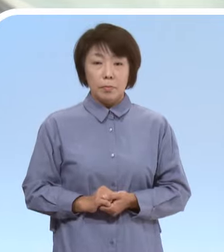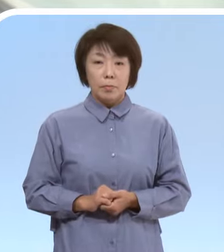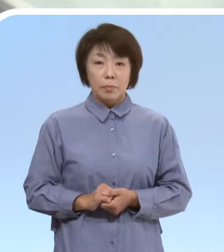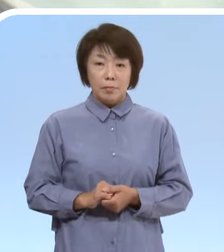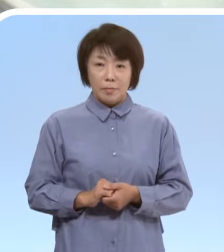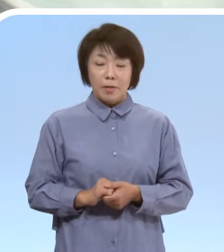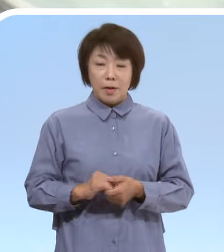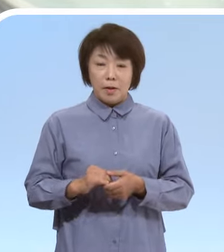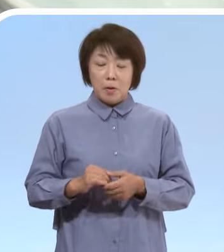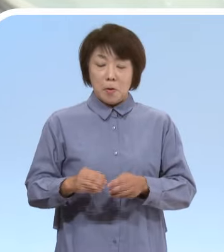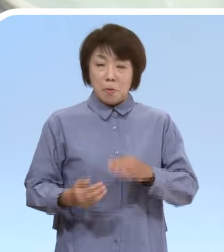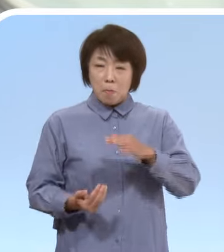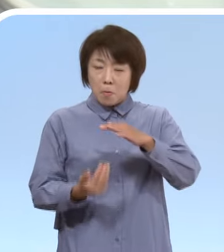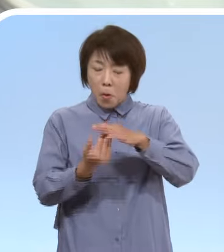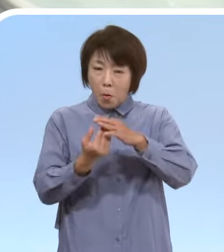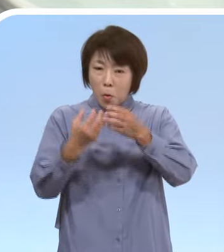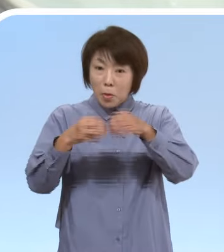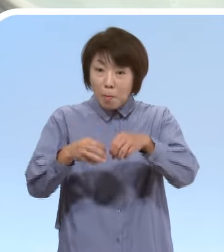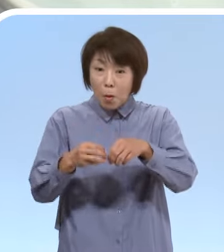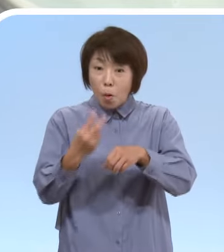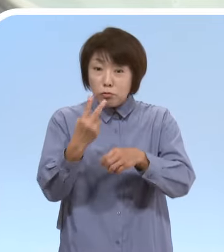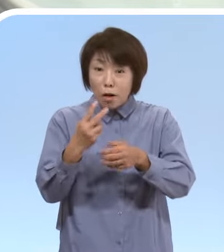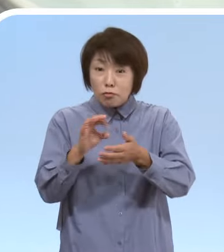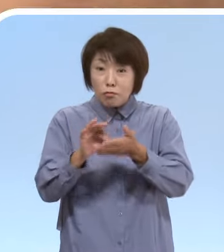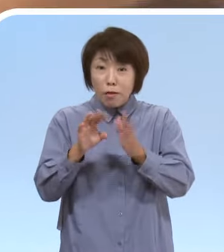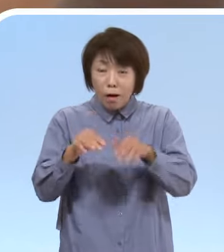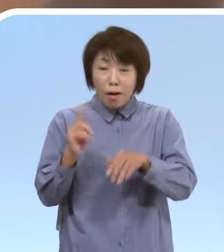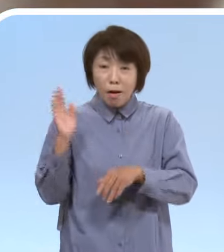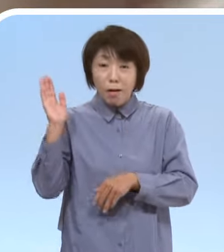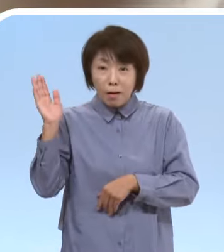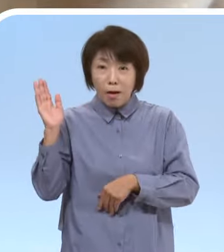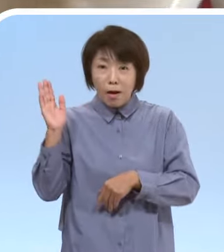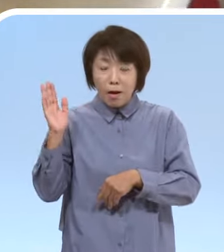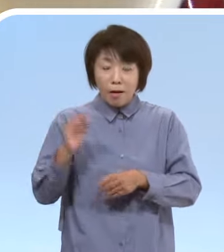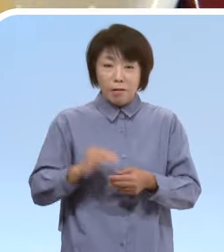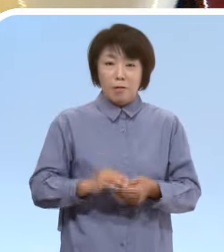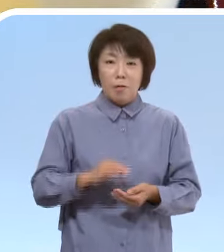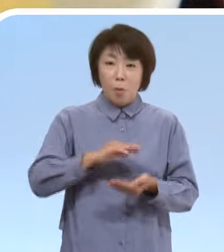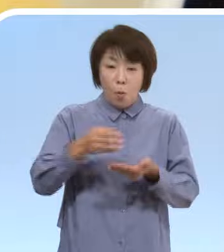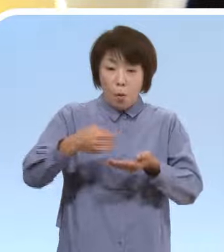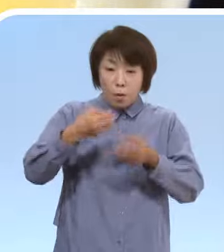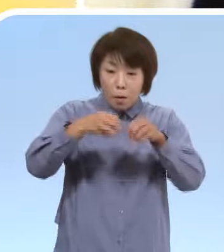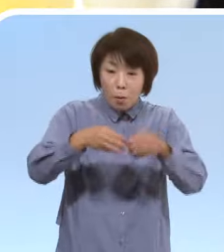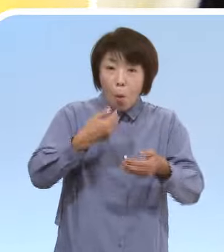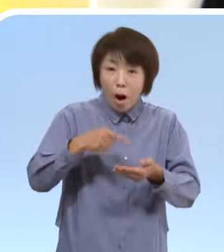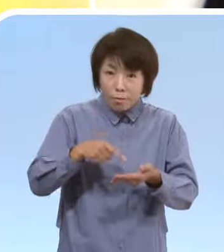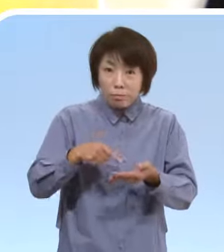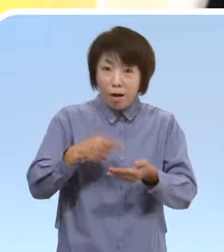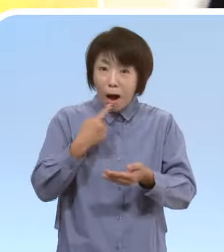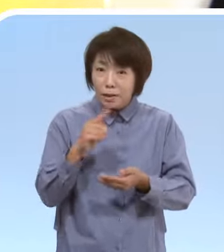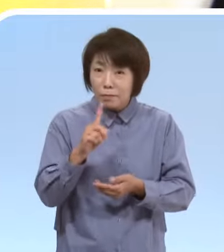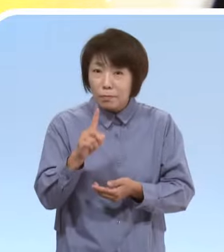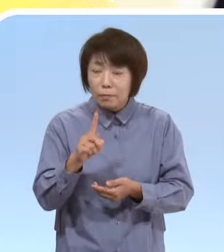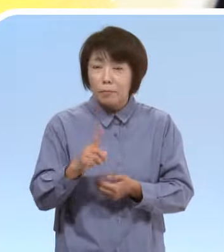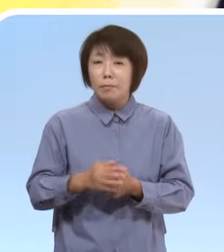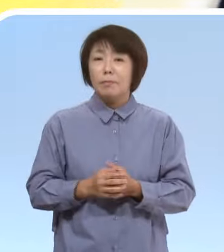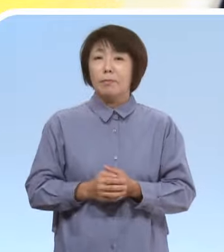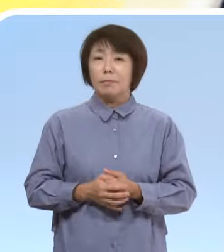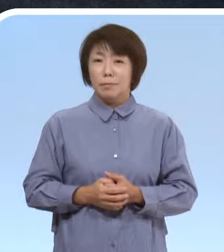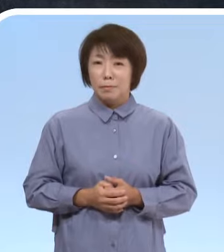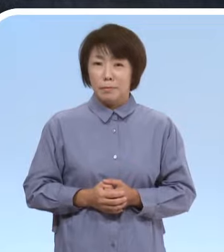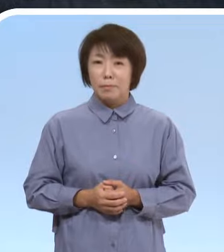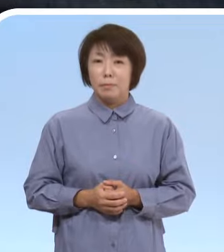贅沢に極上卵を2個使用した絶品卵かけご飯、そのお味は？